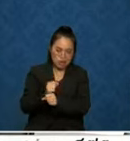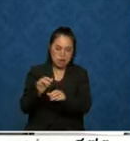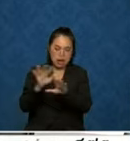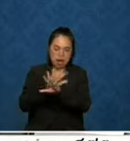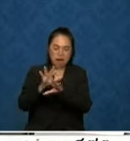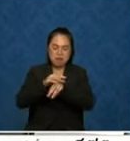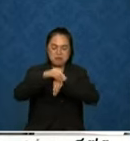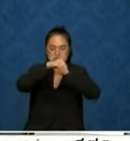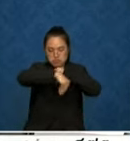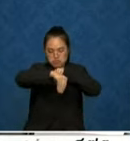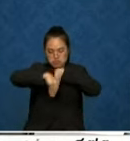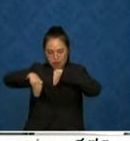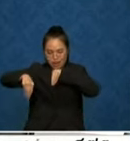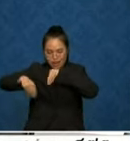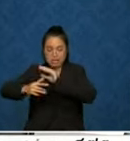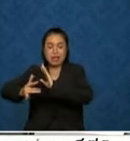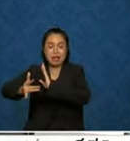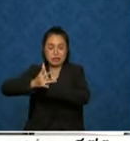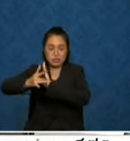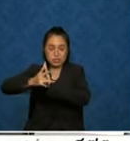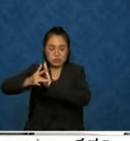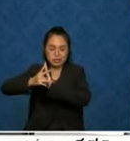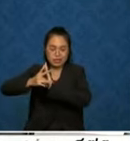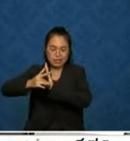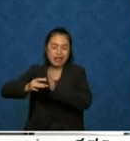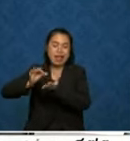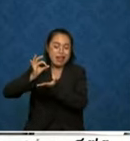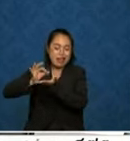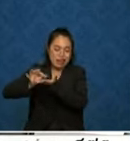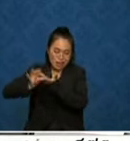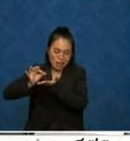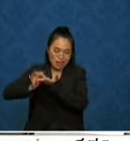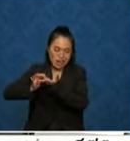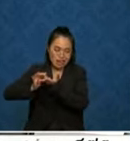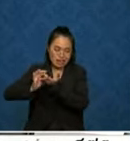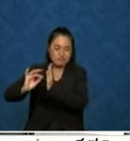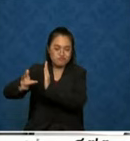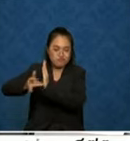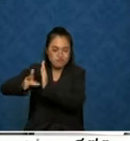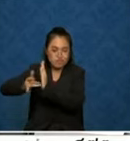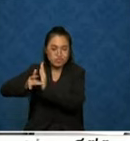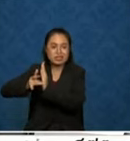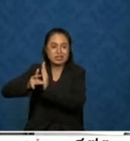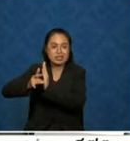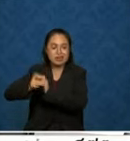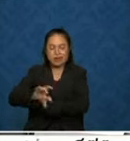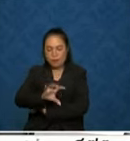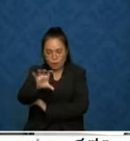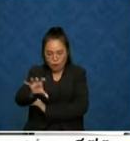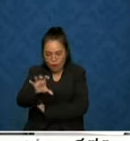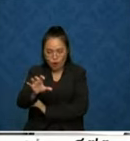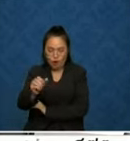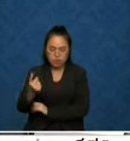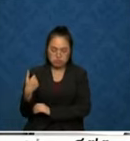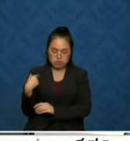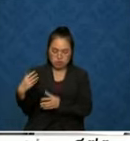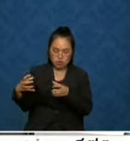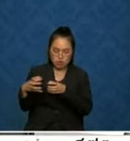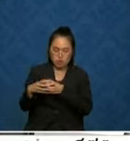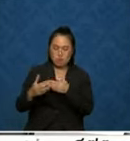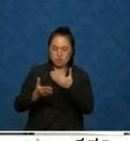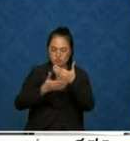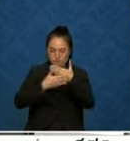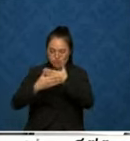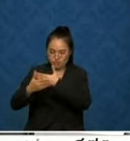ลยีบล็อกเชนเข้ามาเกี่ยวเอาคริปโตเคอเรนซีเข้ามาเกี่ยวนะครับมีหลากหลายองค์กรที่เริ่มจะสร้างกลุ่มกันแล้วเชิญชว